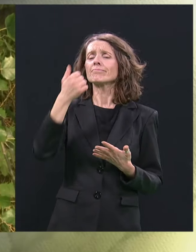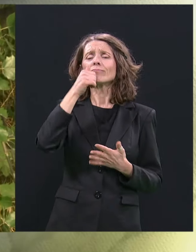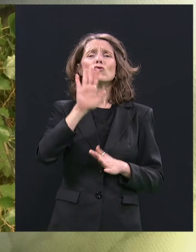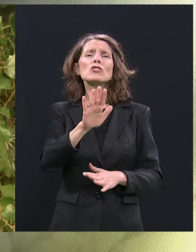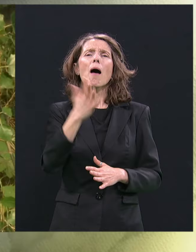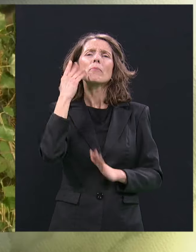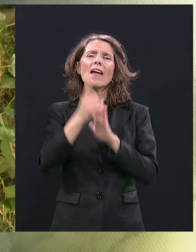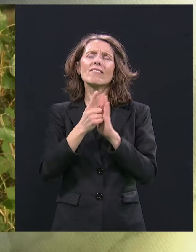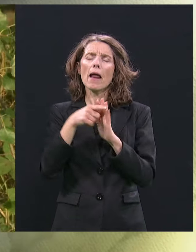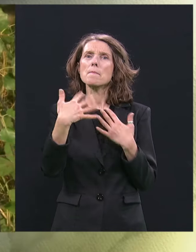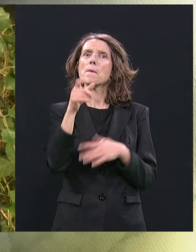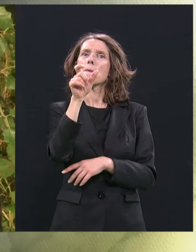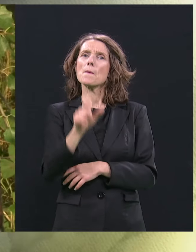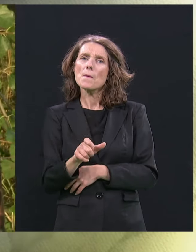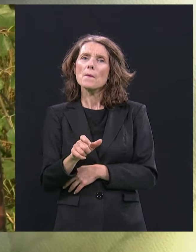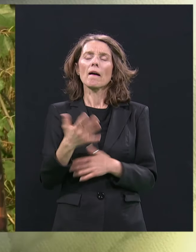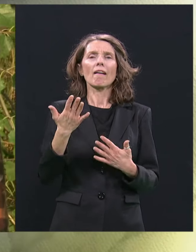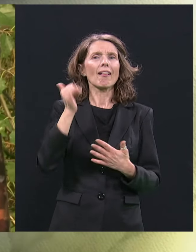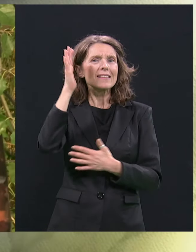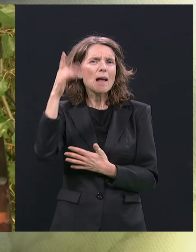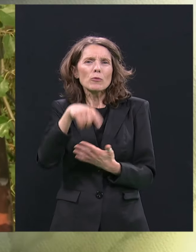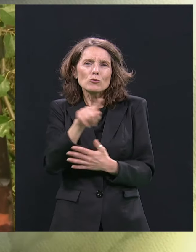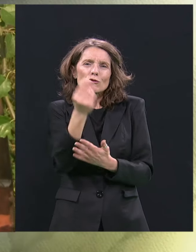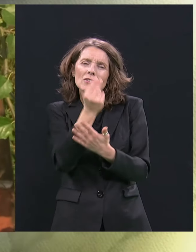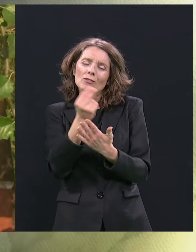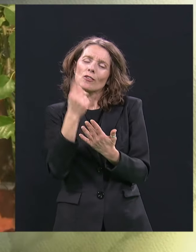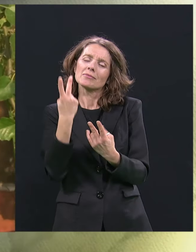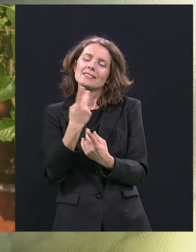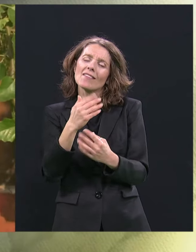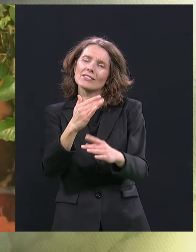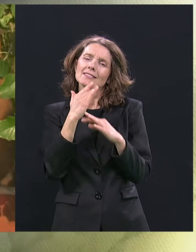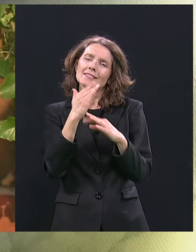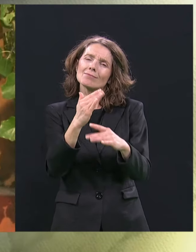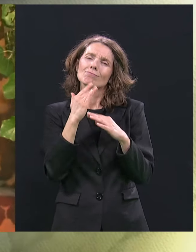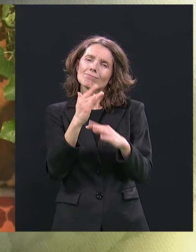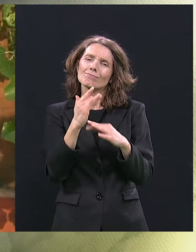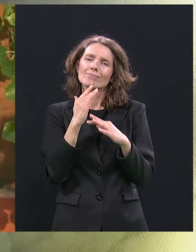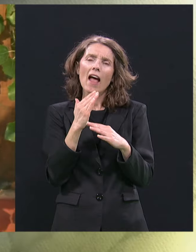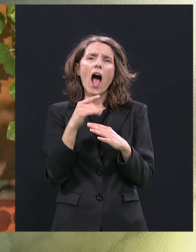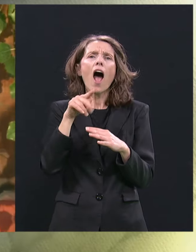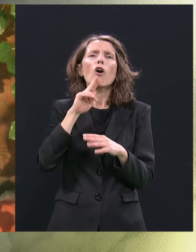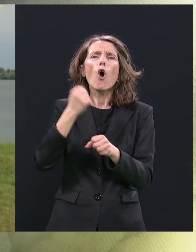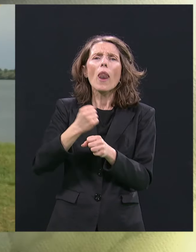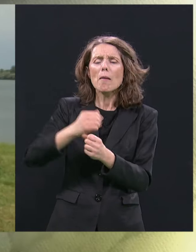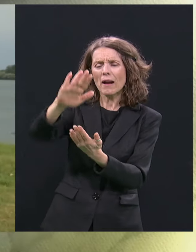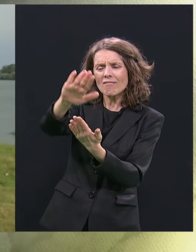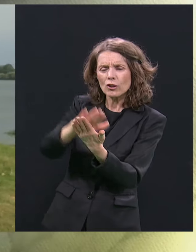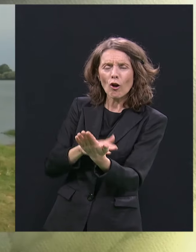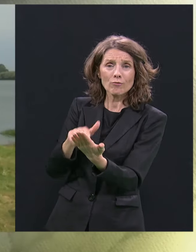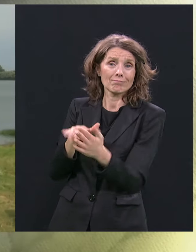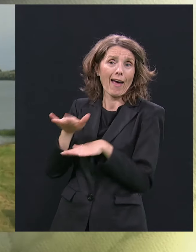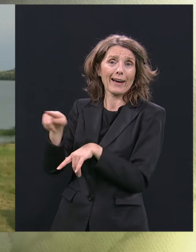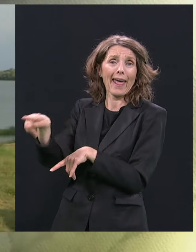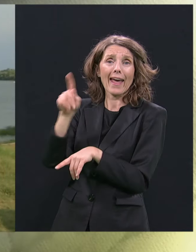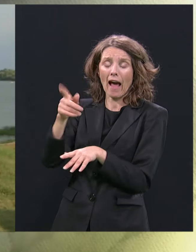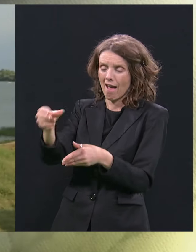deluju ili budućnost koju donose. Slikarsku podlogu donela je i obradila reka. Čak ni nema